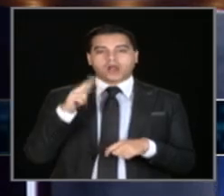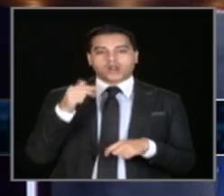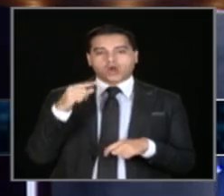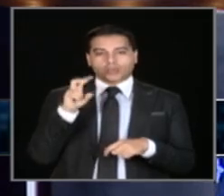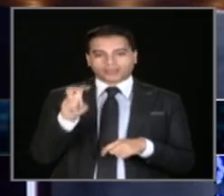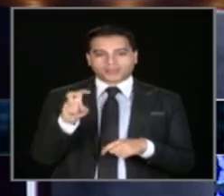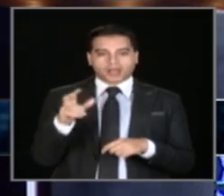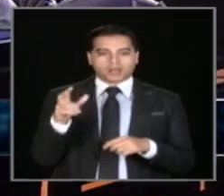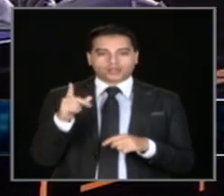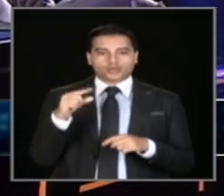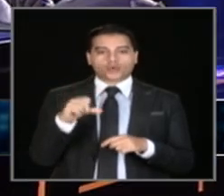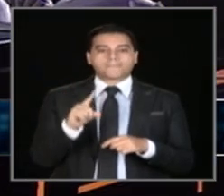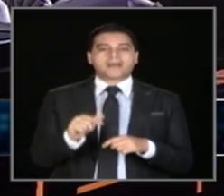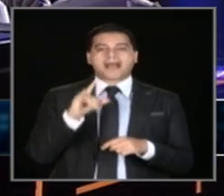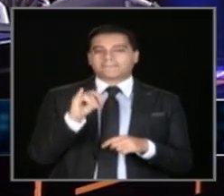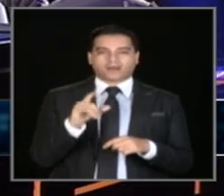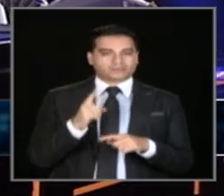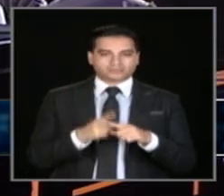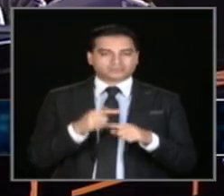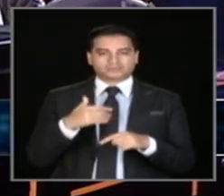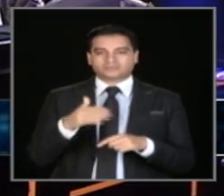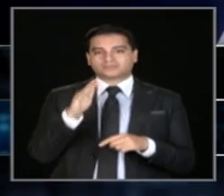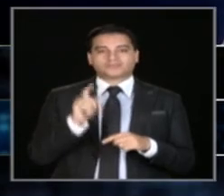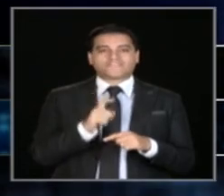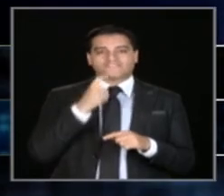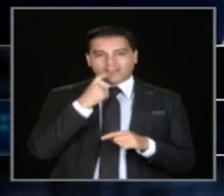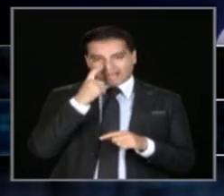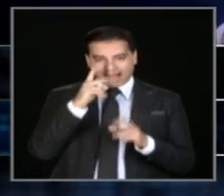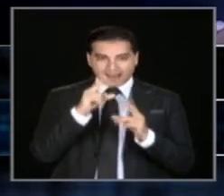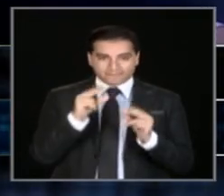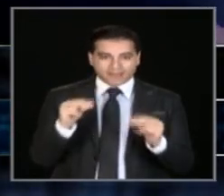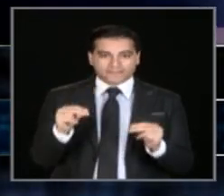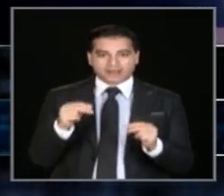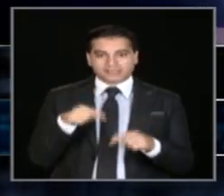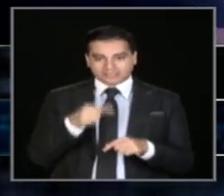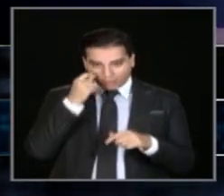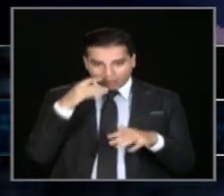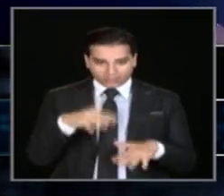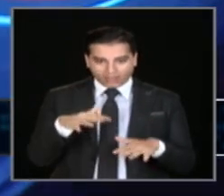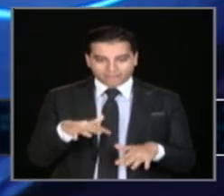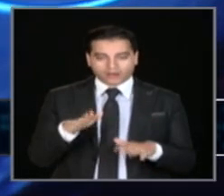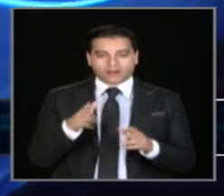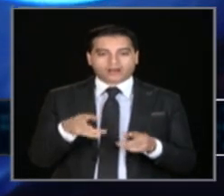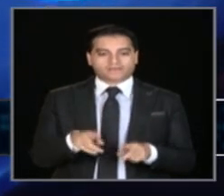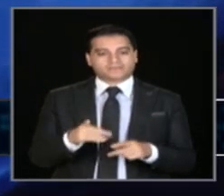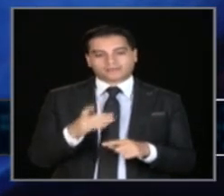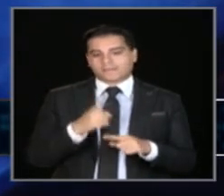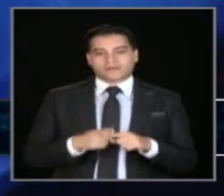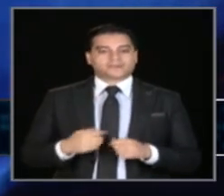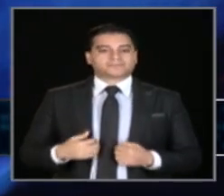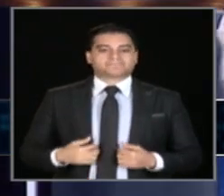هو؟ دوبامين. غلط. فنانة لبنانية صاحبة أغنية سوف نبقى، فمن هي؟ فيروز. غلط. في